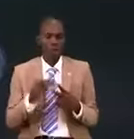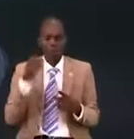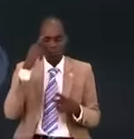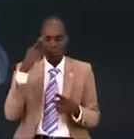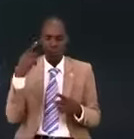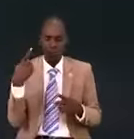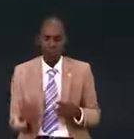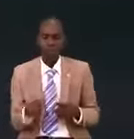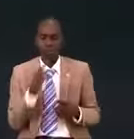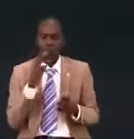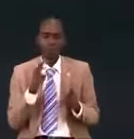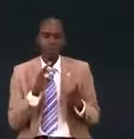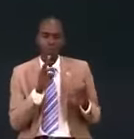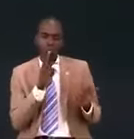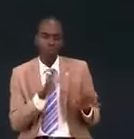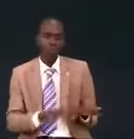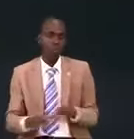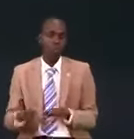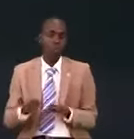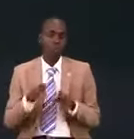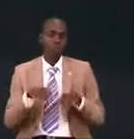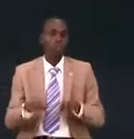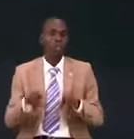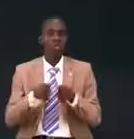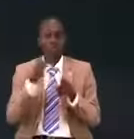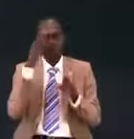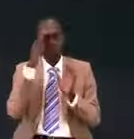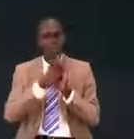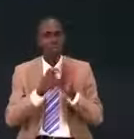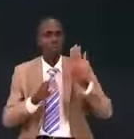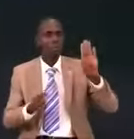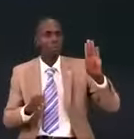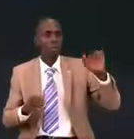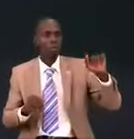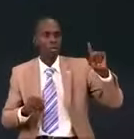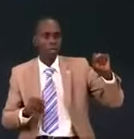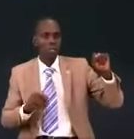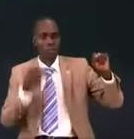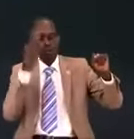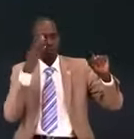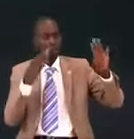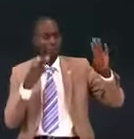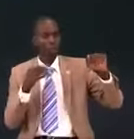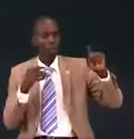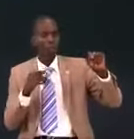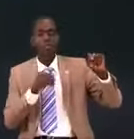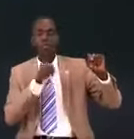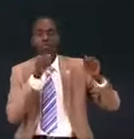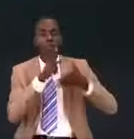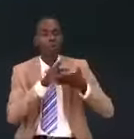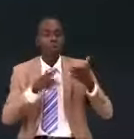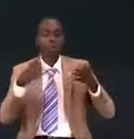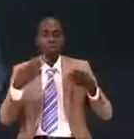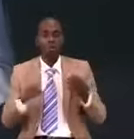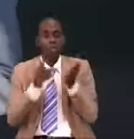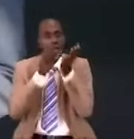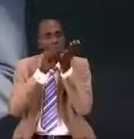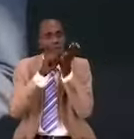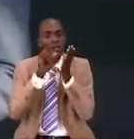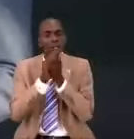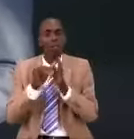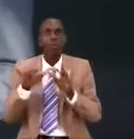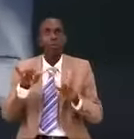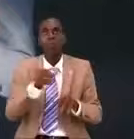voyez les qui sont comme les chauves-souris qui ne sont ni sur la terre ni les oiseaux qui sont dans les airs